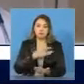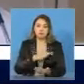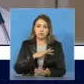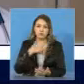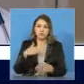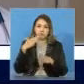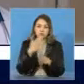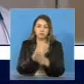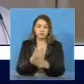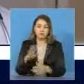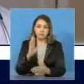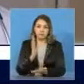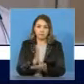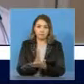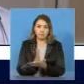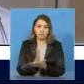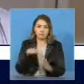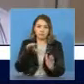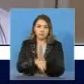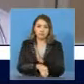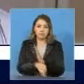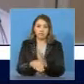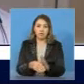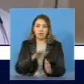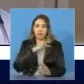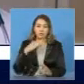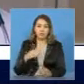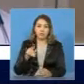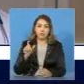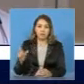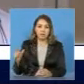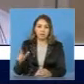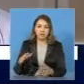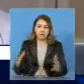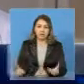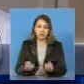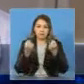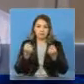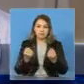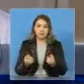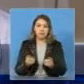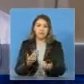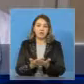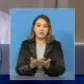көмек көрсетіп жатыр. Соның ішінде көп адамның өмірін алып қалып жатыр.